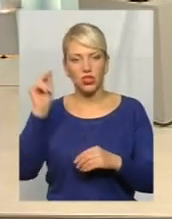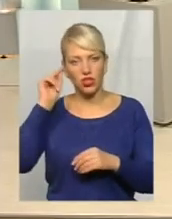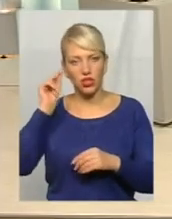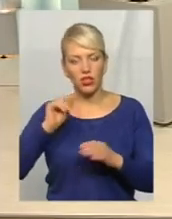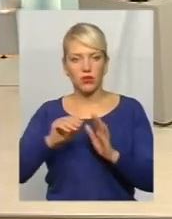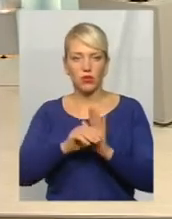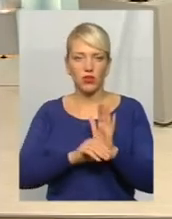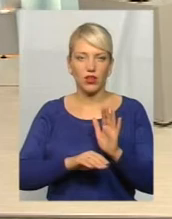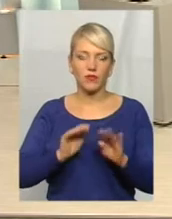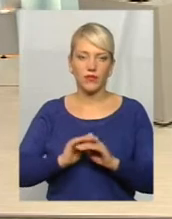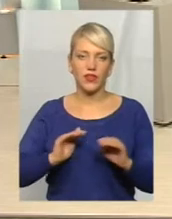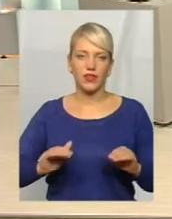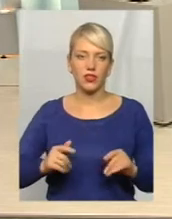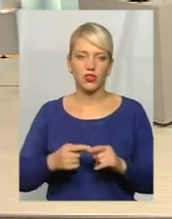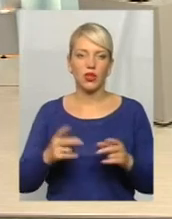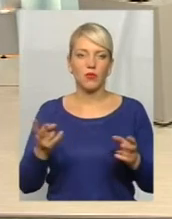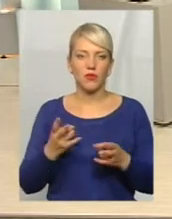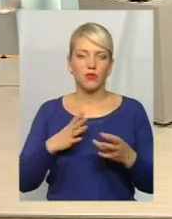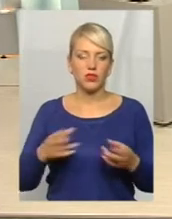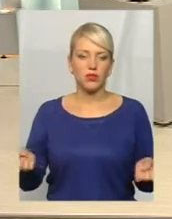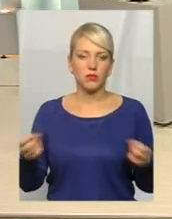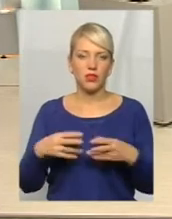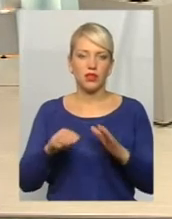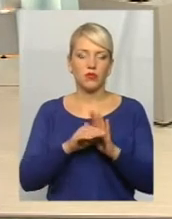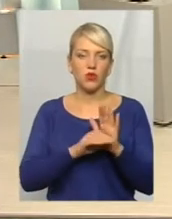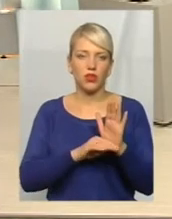дитячого садочка. Повинні бути спеціальні програми і